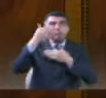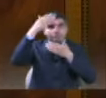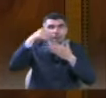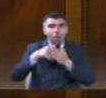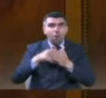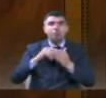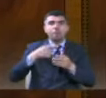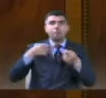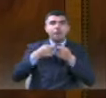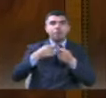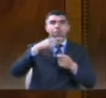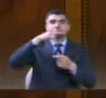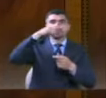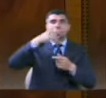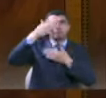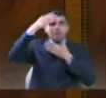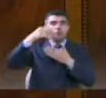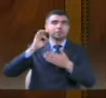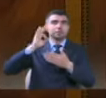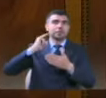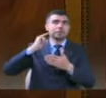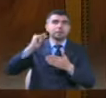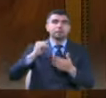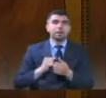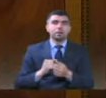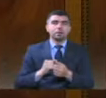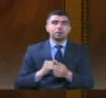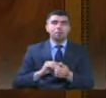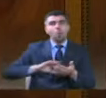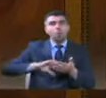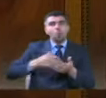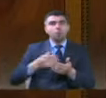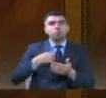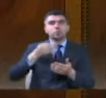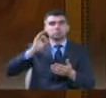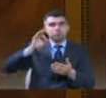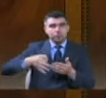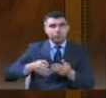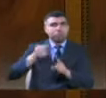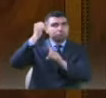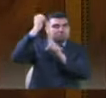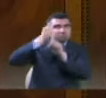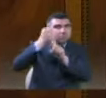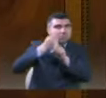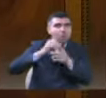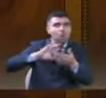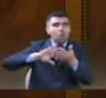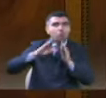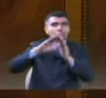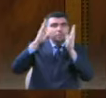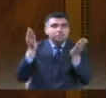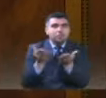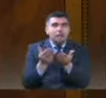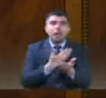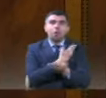ديال المغرب مرفوع، باش مرفوع بوالو حتى حاجه، لا مرفوع بالعمل الجاد اللي كيقوم به الجميع والحكومه